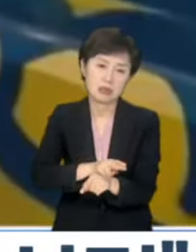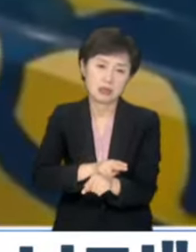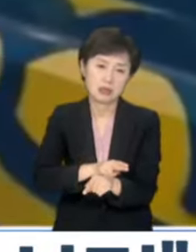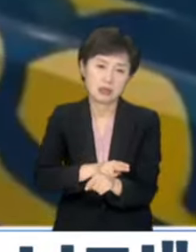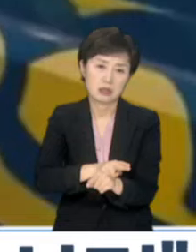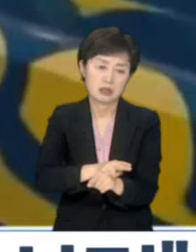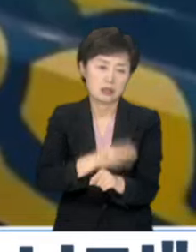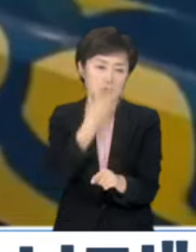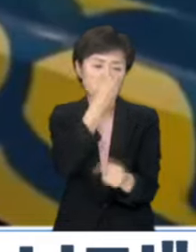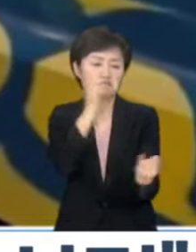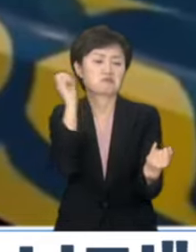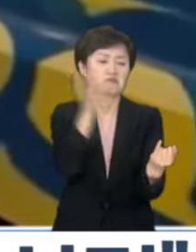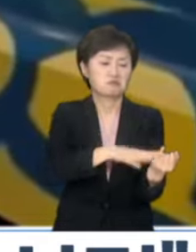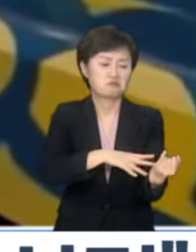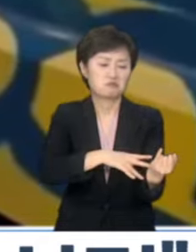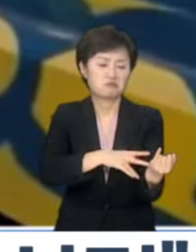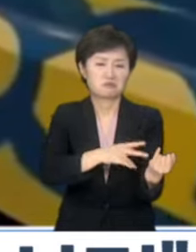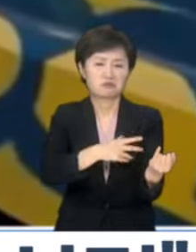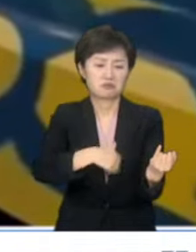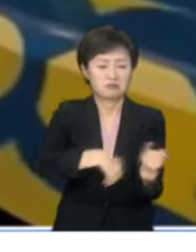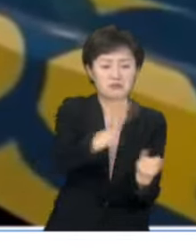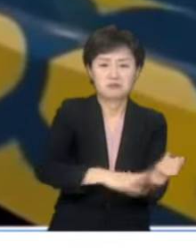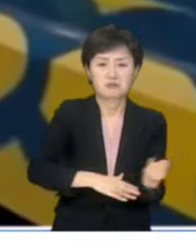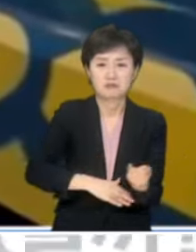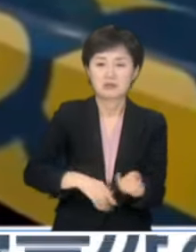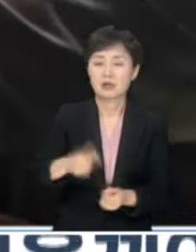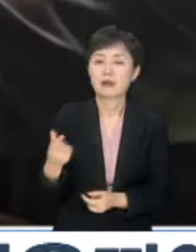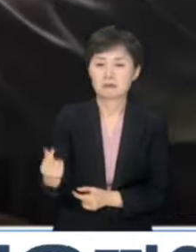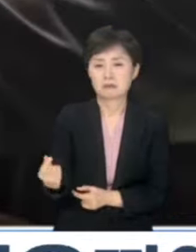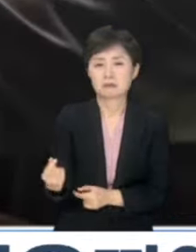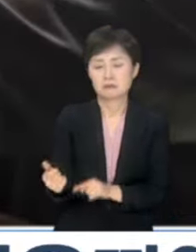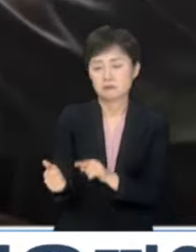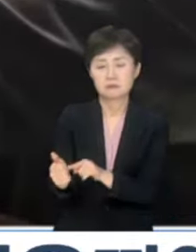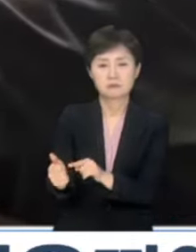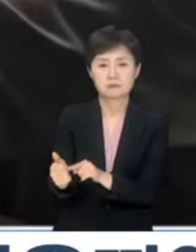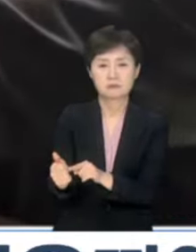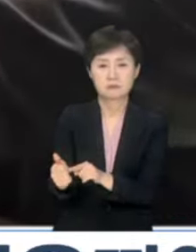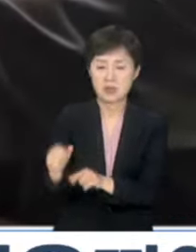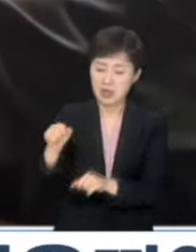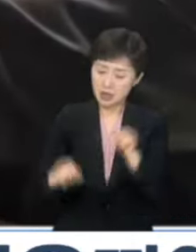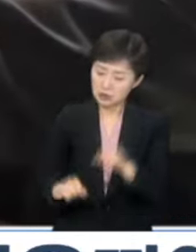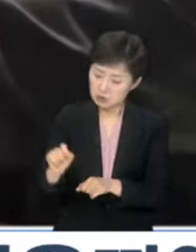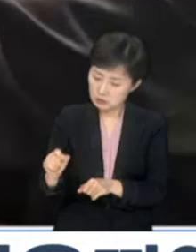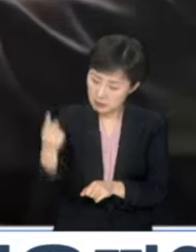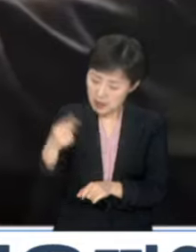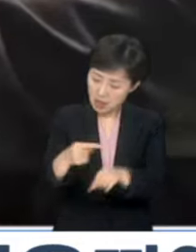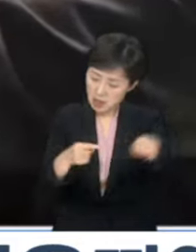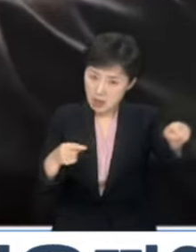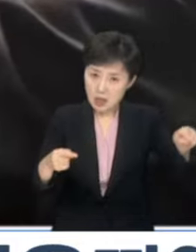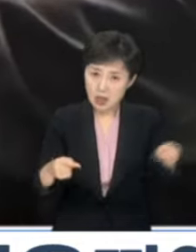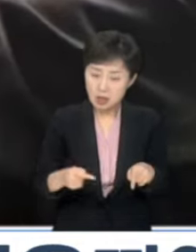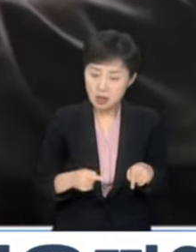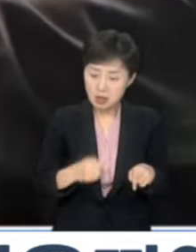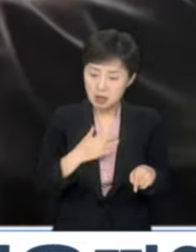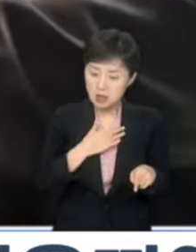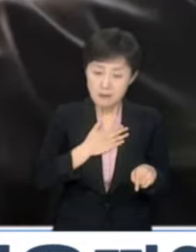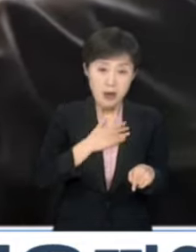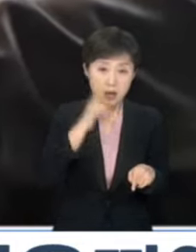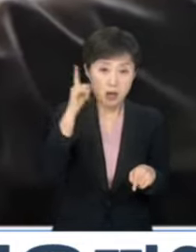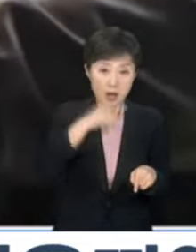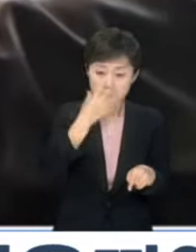뭐랄까 경멸하는 의미를 담고 그런 행동을 한 것이거든요. 그렇기 때문에 해당 행동으로 인해서 위안부 피해자분들에 대한 어떤